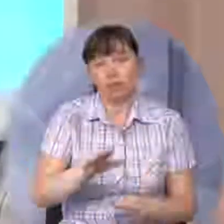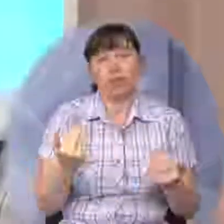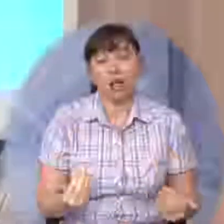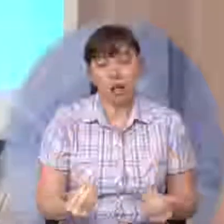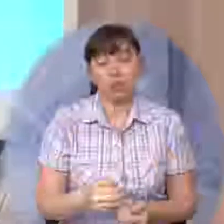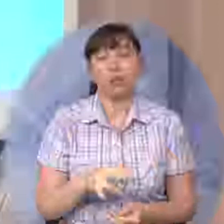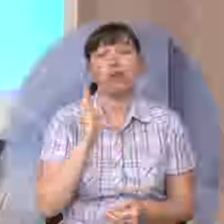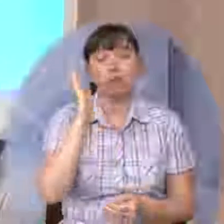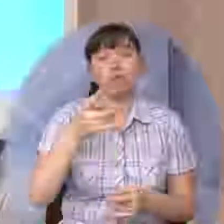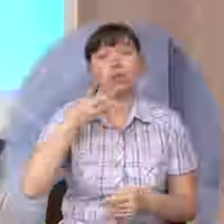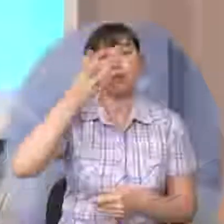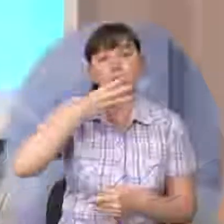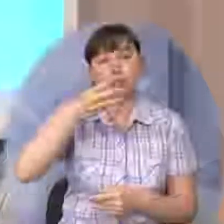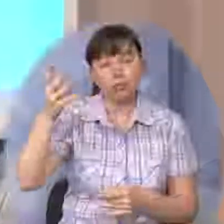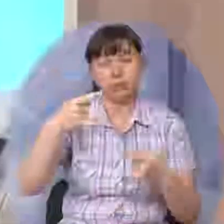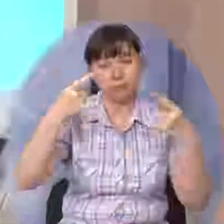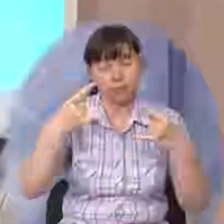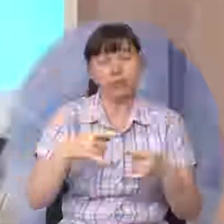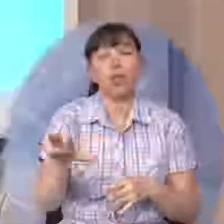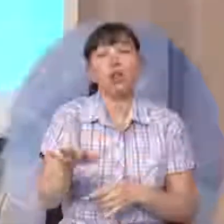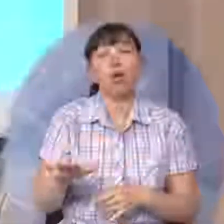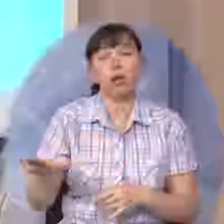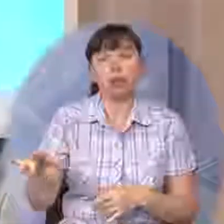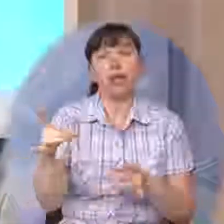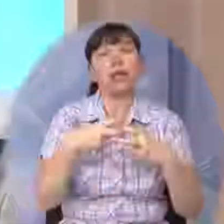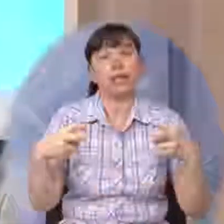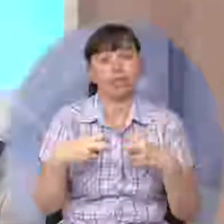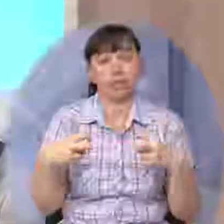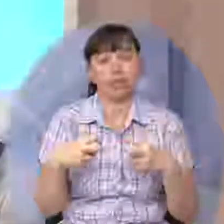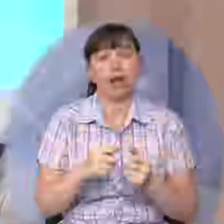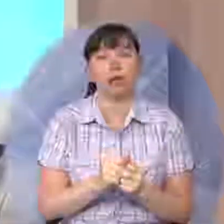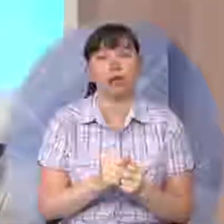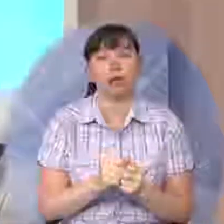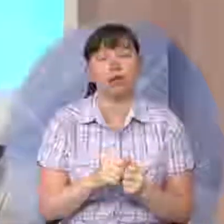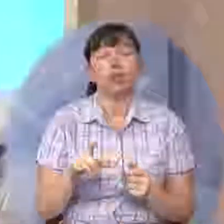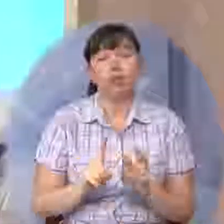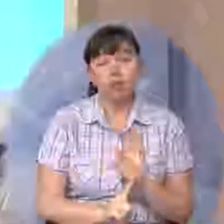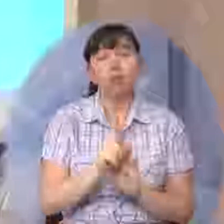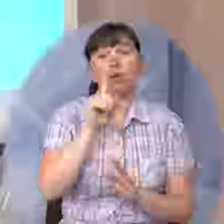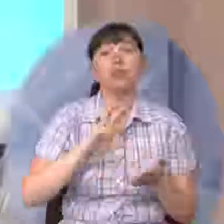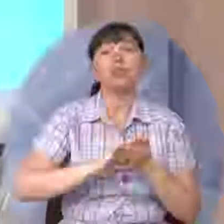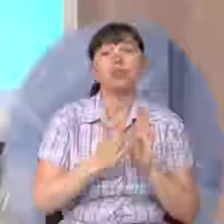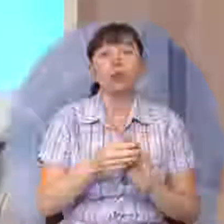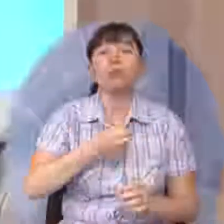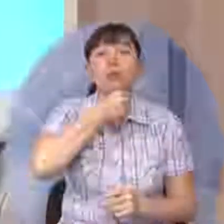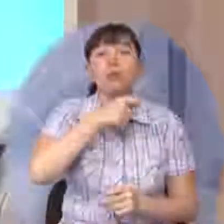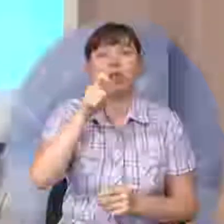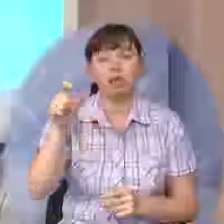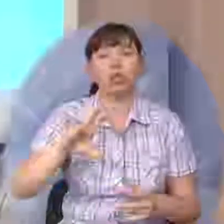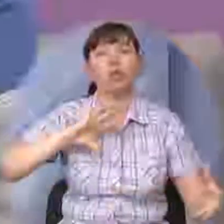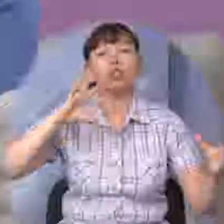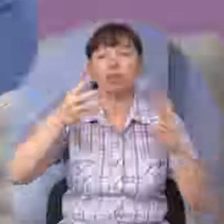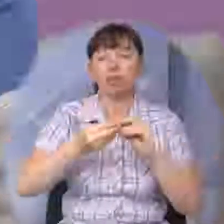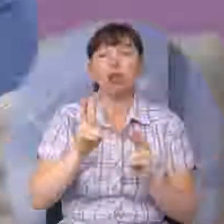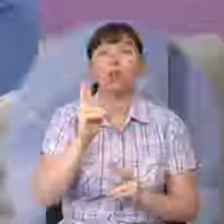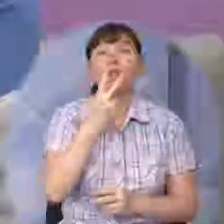Vom urmări și un reportaj din localitățile raionului Rezina, din satele raionului Rezina. Și pornind de la situația bătrânilor în